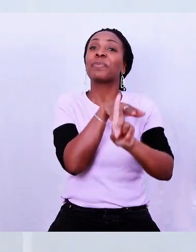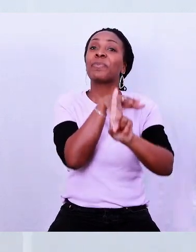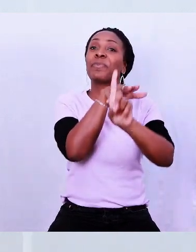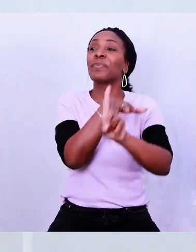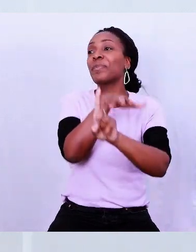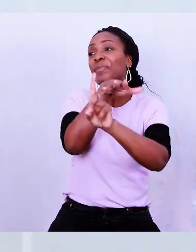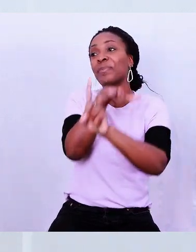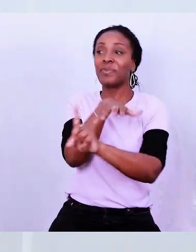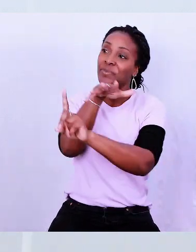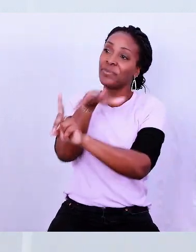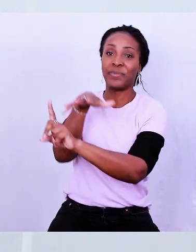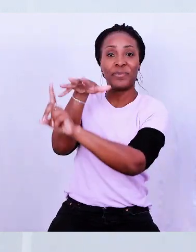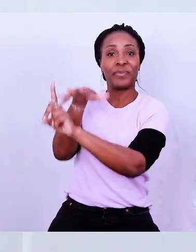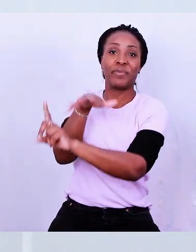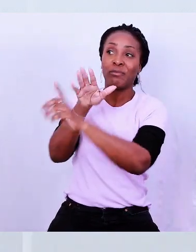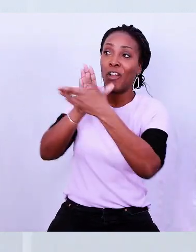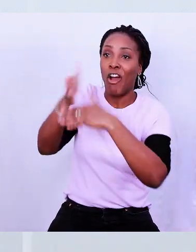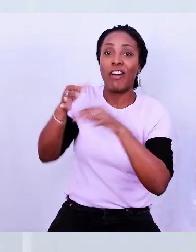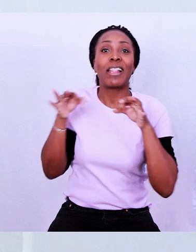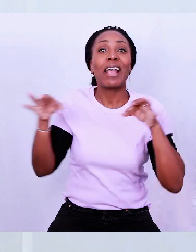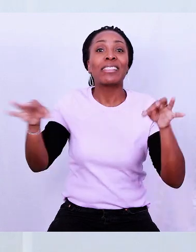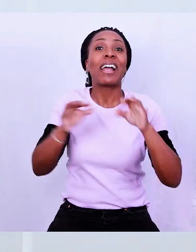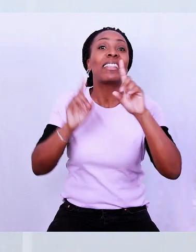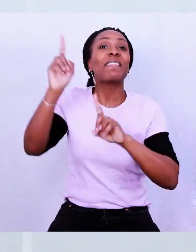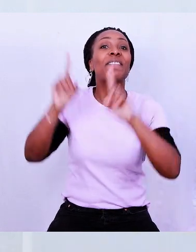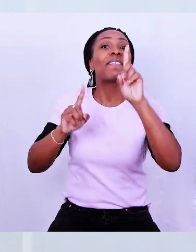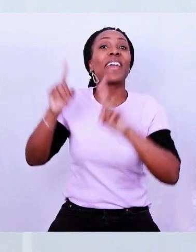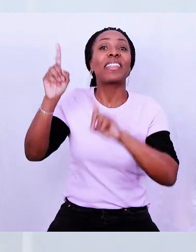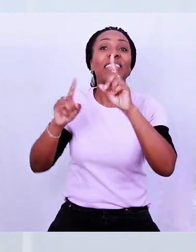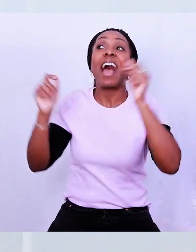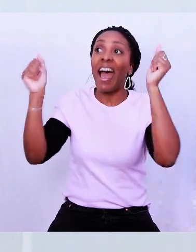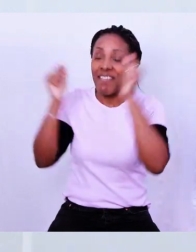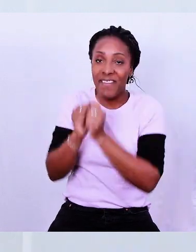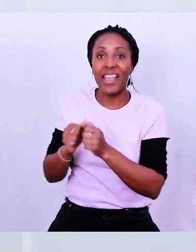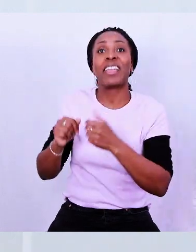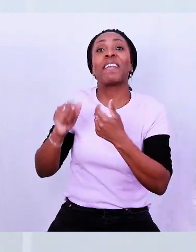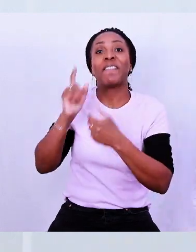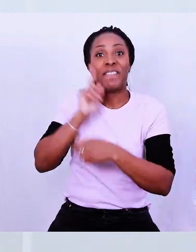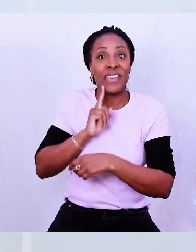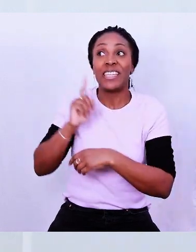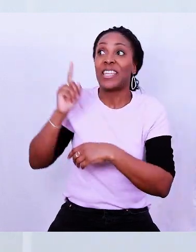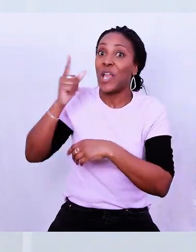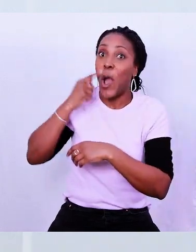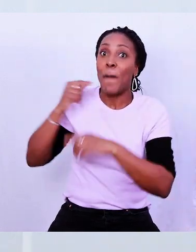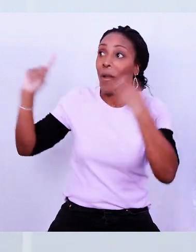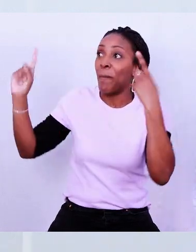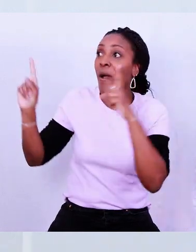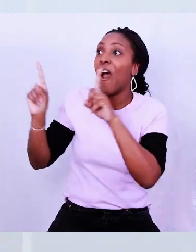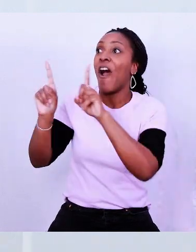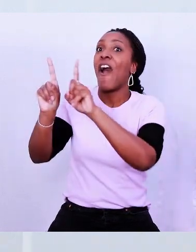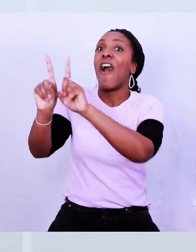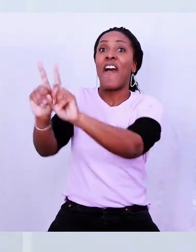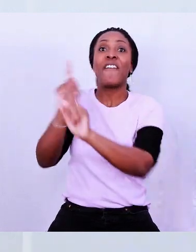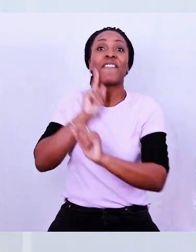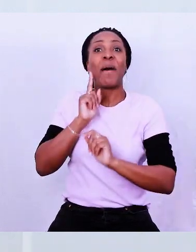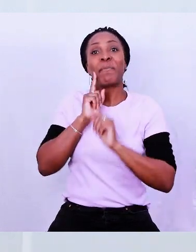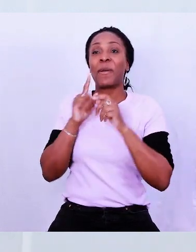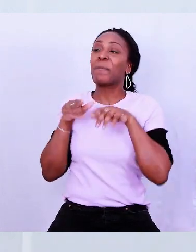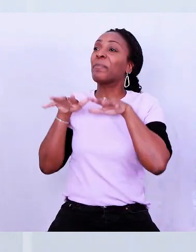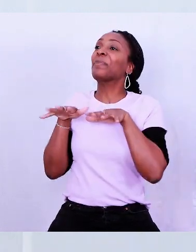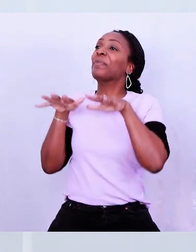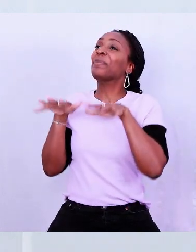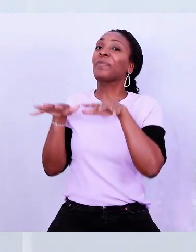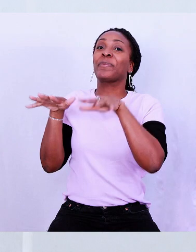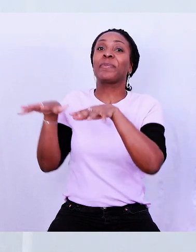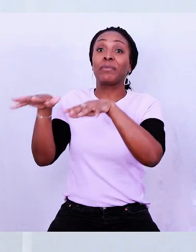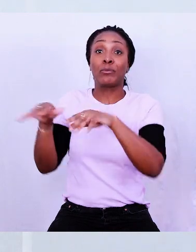du couple et puis entrer dans la salle des fêtes avec l'époux et l'épouse en fait qu'ils allaient rejoindre. Et donc Jésus est en train de reprendre une scène qui